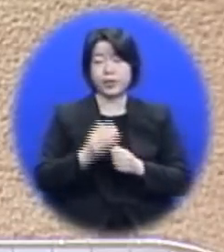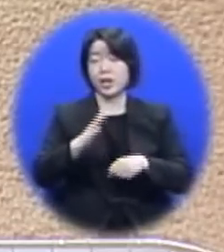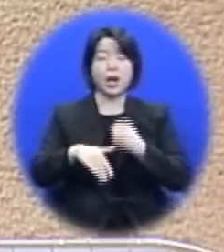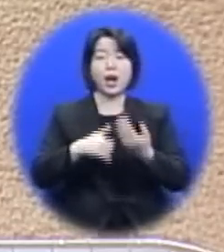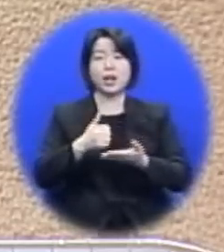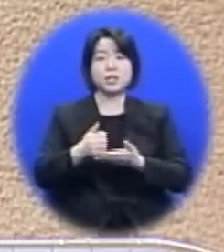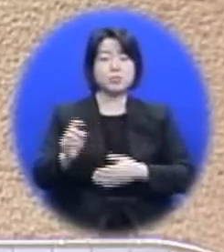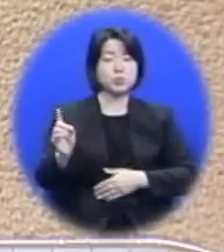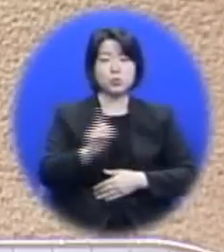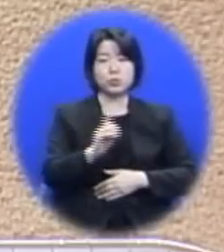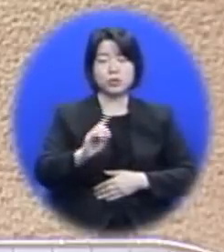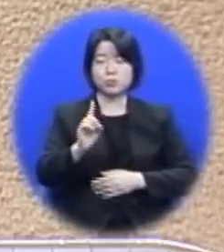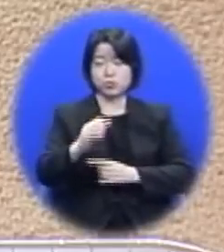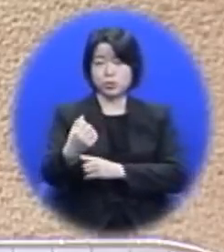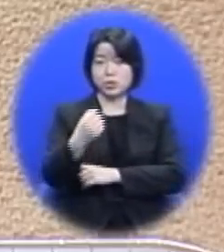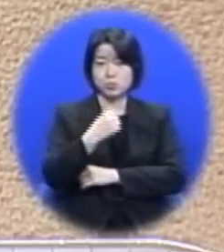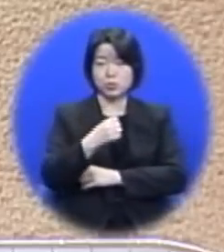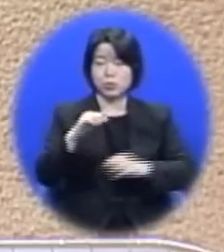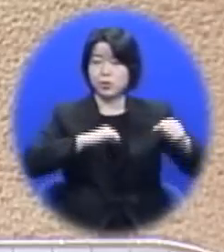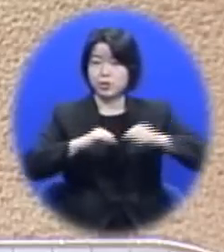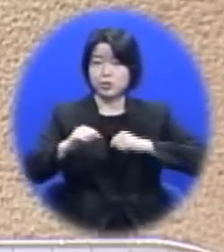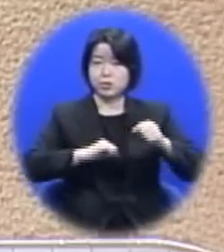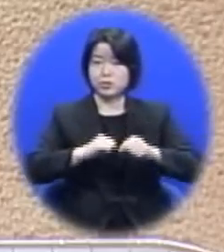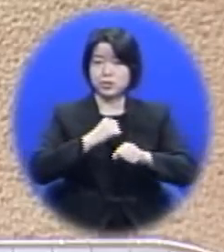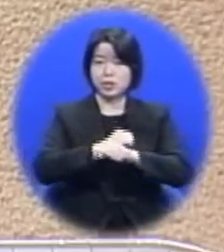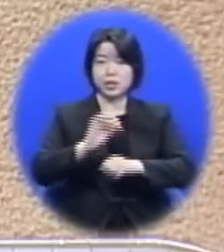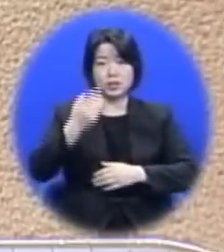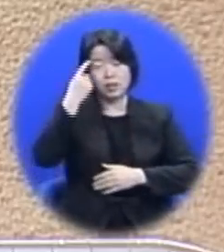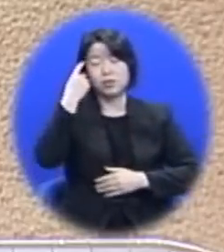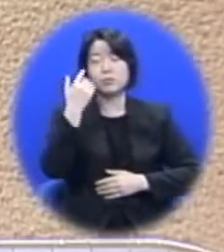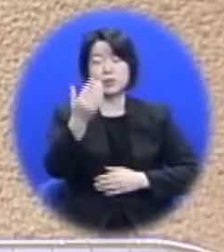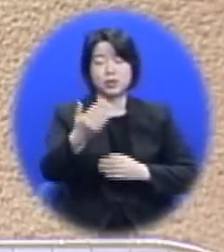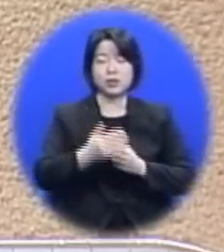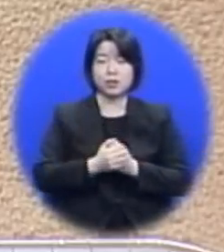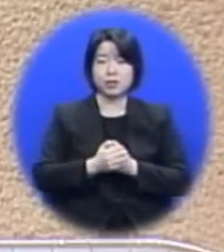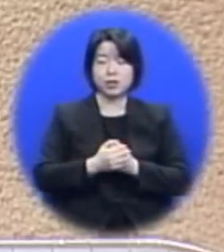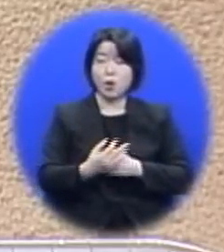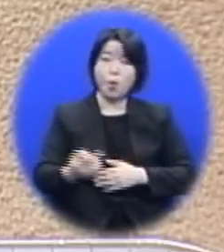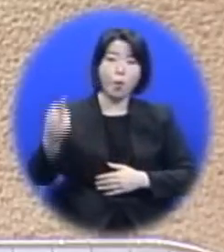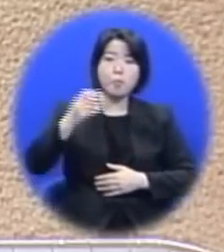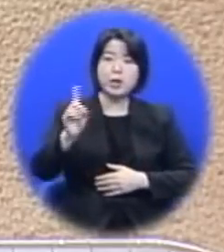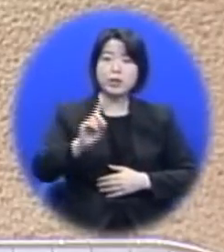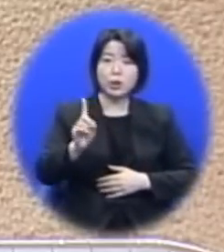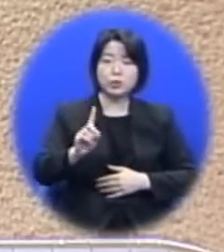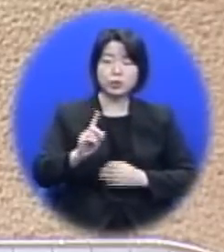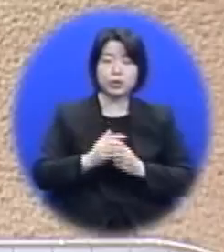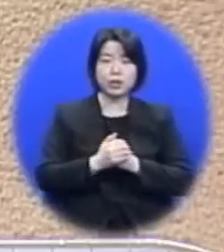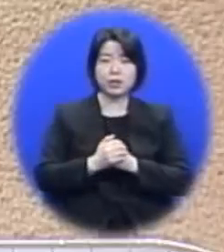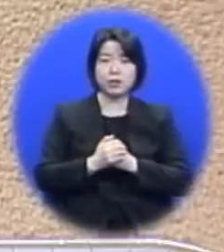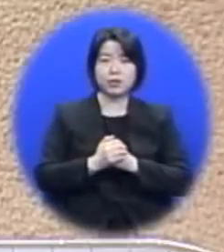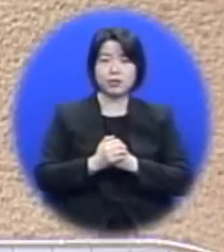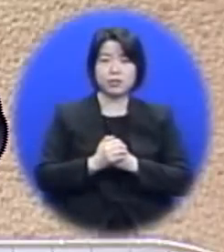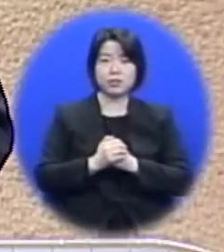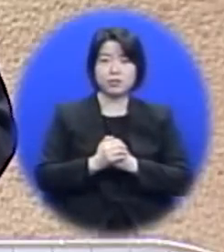하나님은 도대체 무슨 힘으로 역사하실 수, 해야 하는 거죠? 오빠인데.